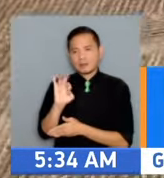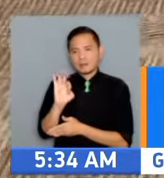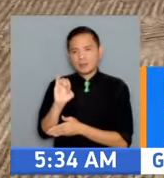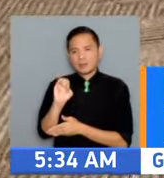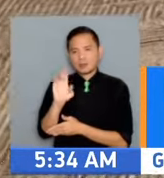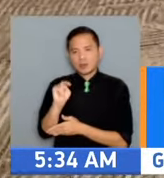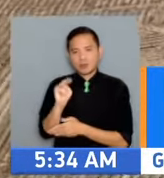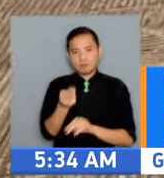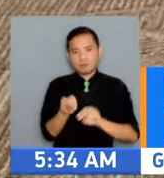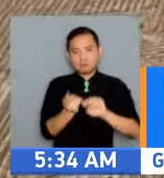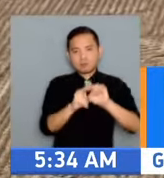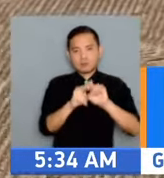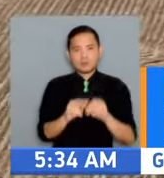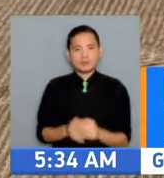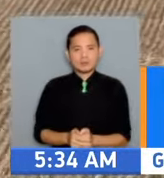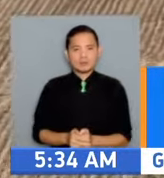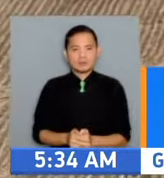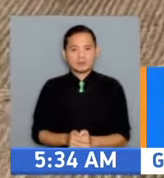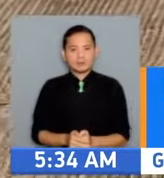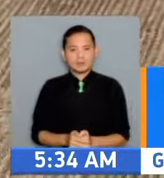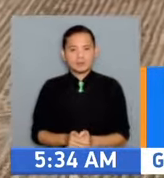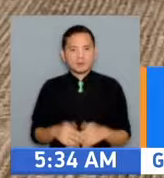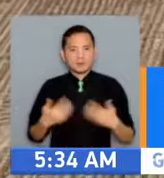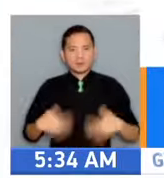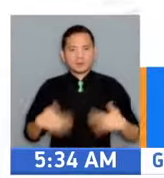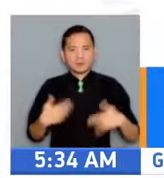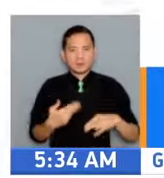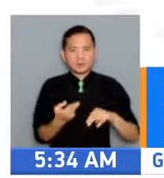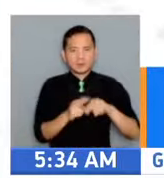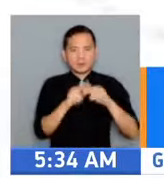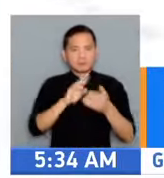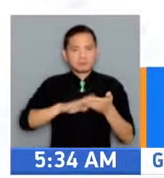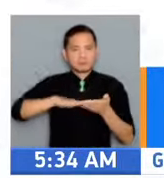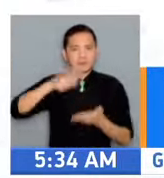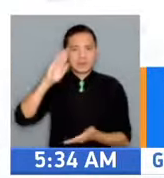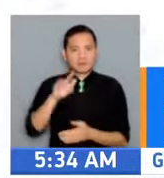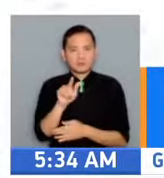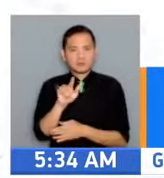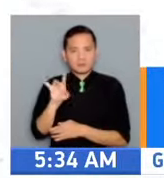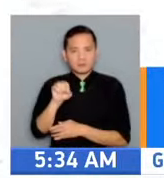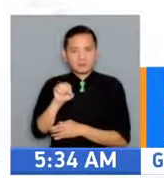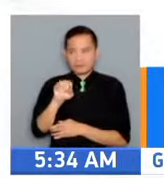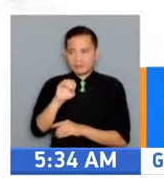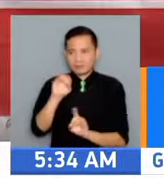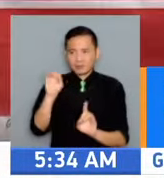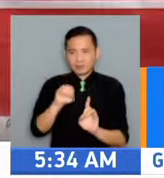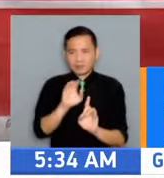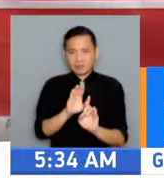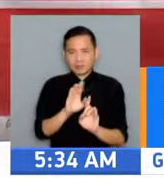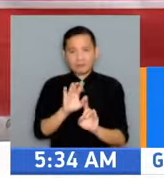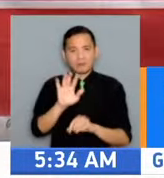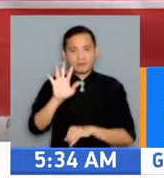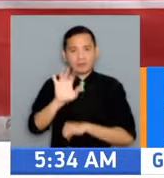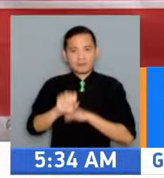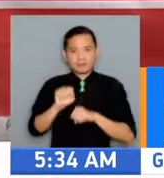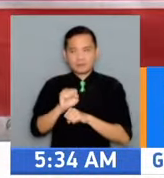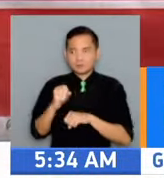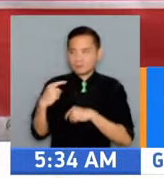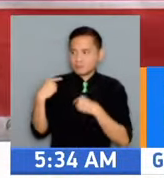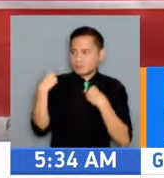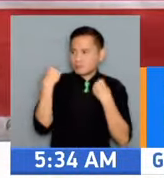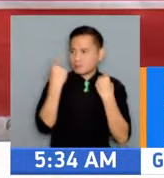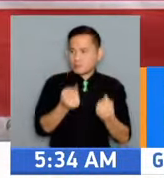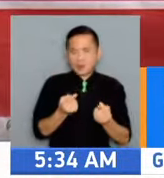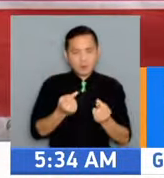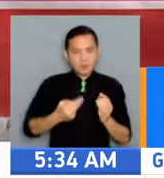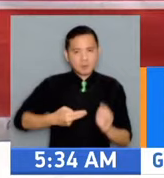inflation rate o pagmahal ng bigas sa Pilipinas. Pinakamabilis yan sa loob ng 15 taon. Sabi ng DA, hindi kailangan ng price